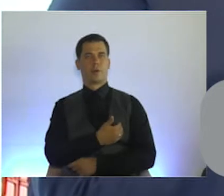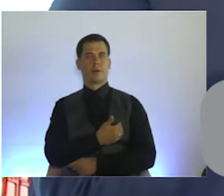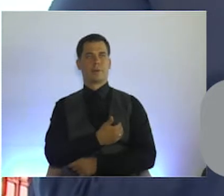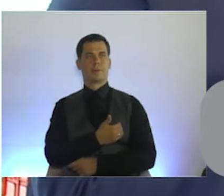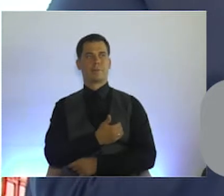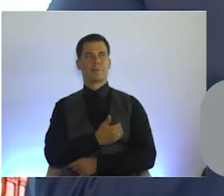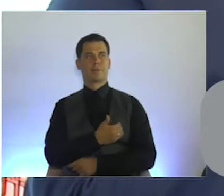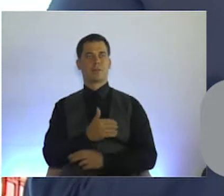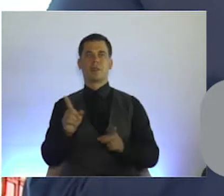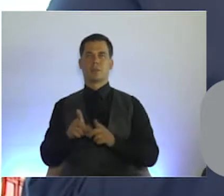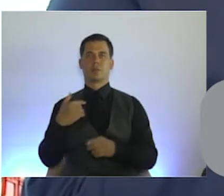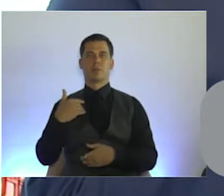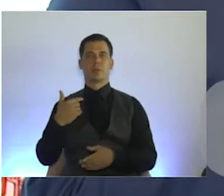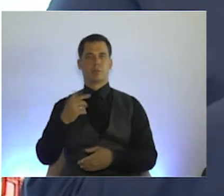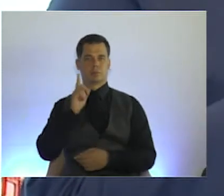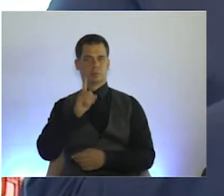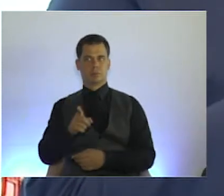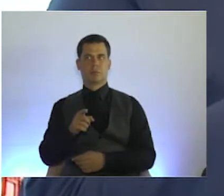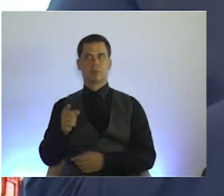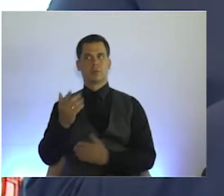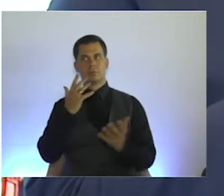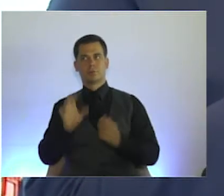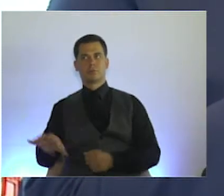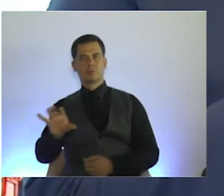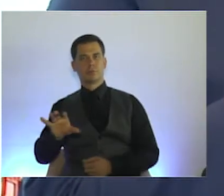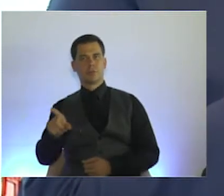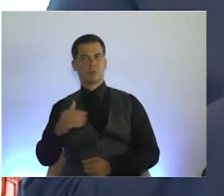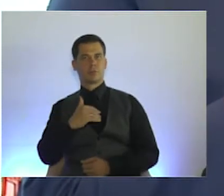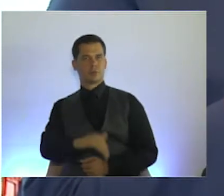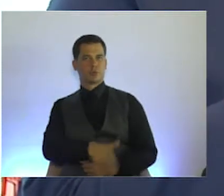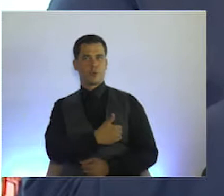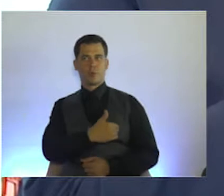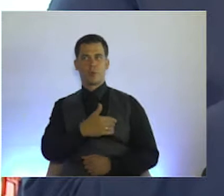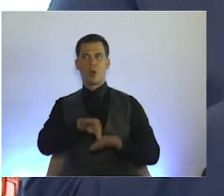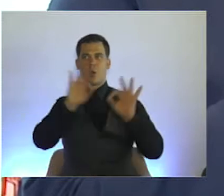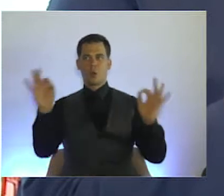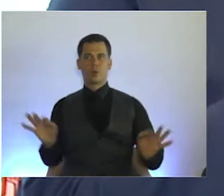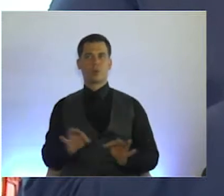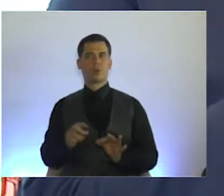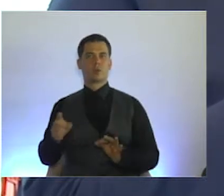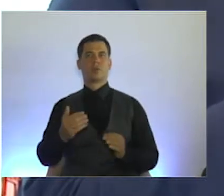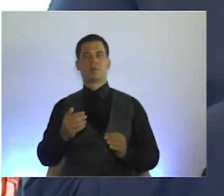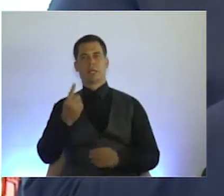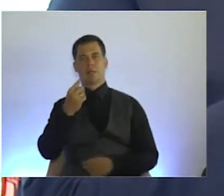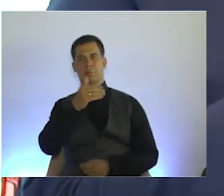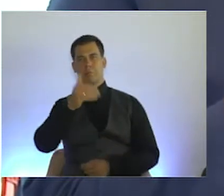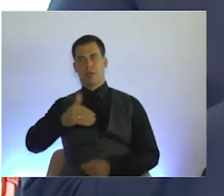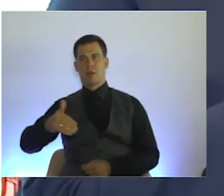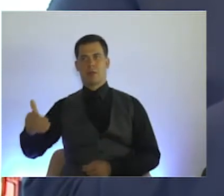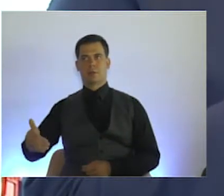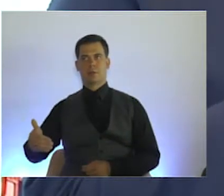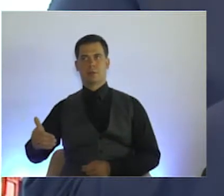W prawie żeśmy zaobserwowali na szkolnictwo ogólnie ponad 1 miliard